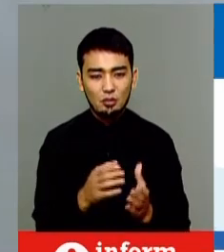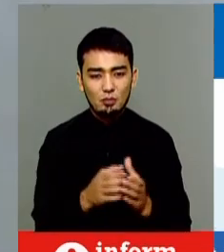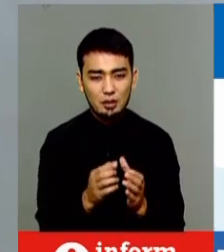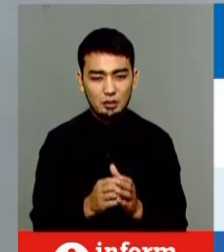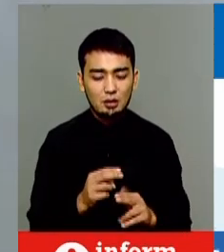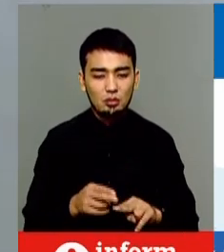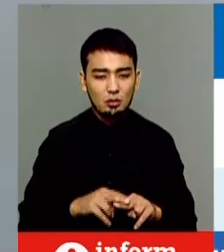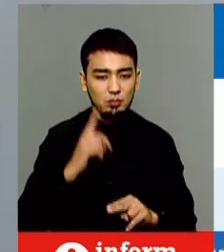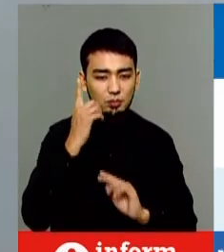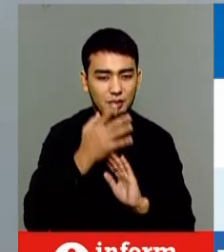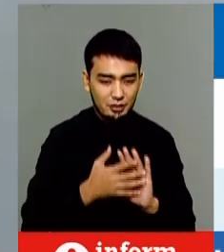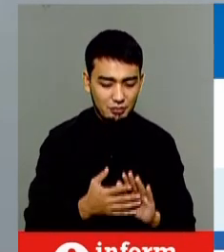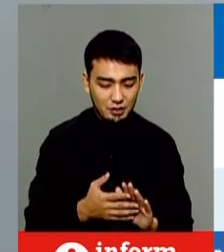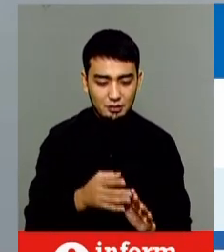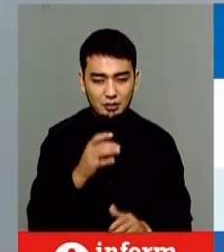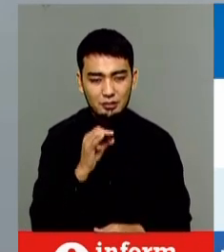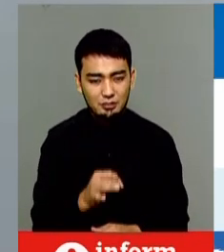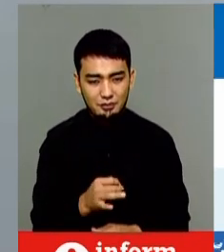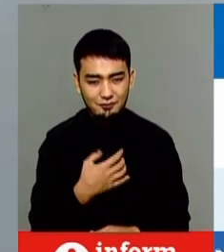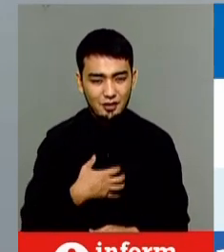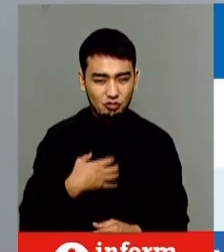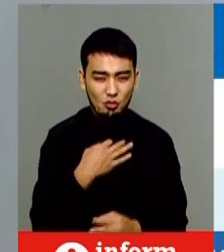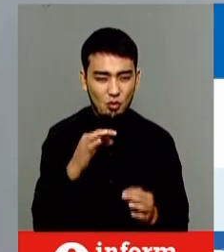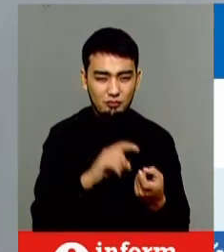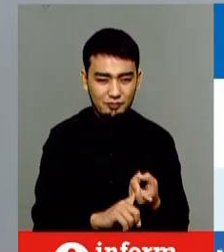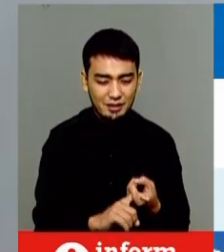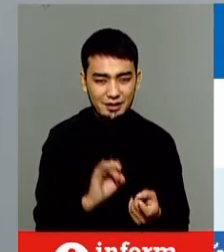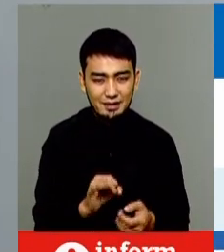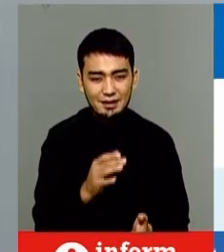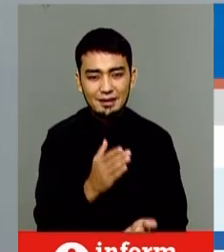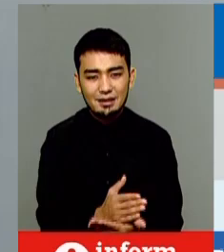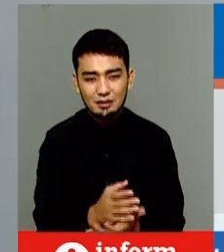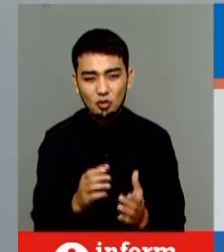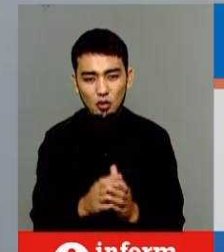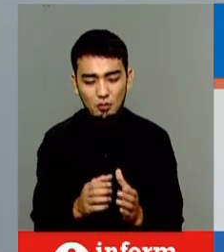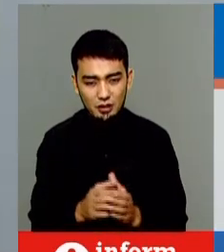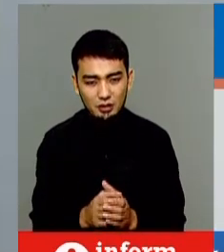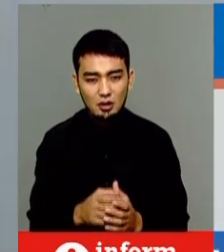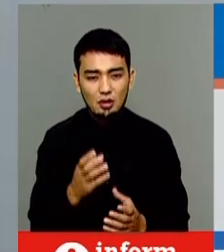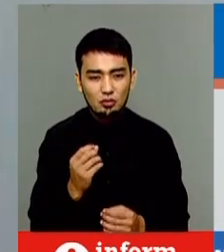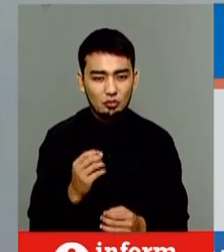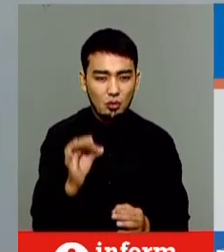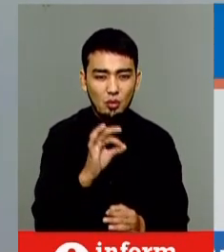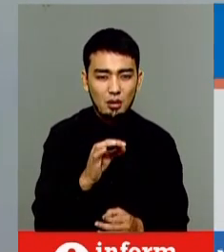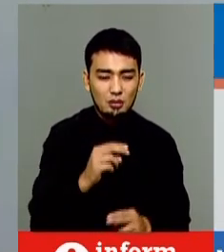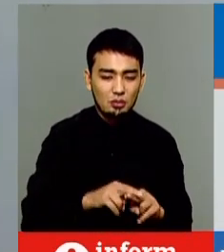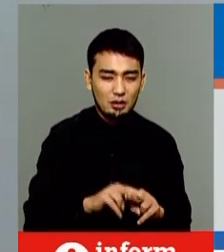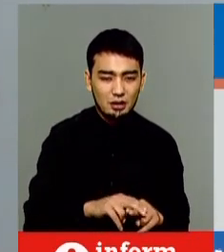понимают необходимость этого. И есть компании, которым это нужно, но необходимость еще не понимают.